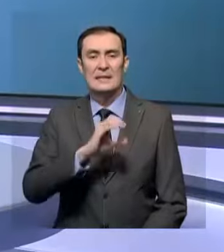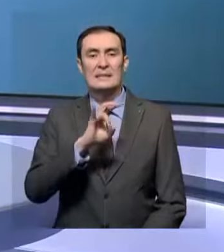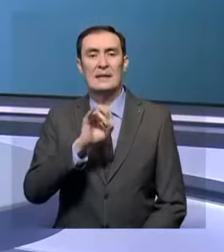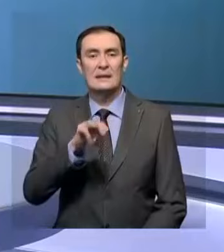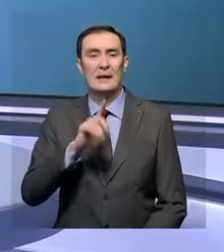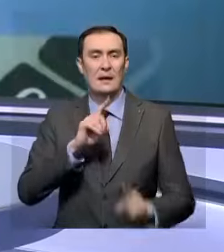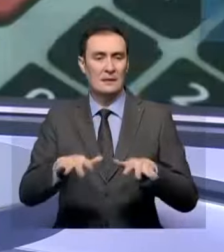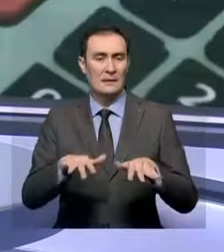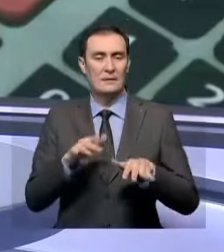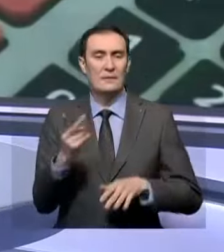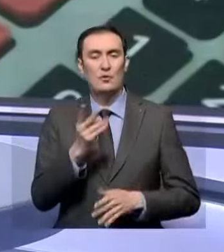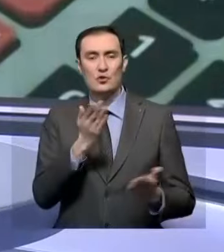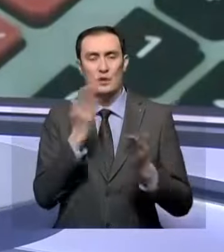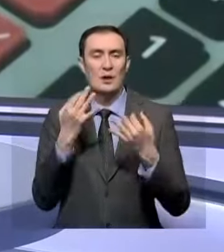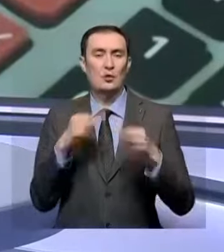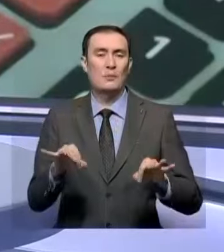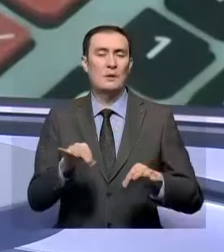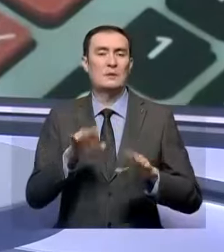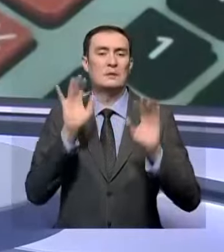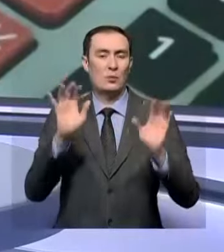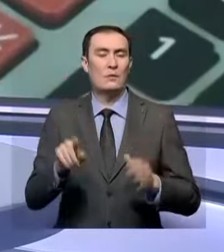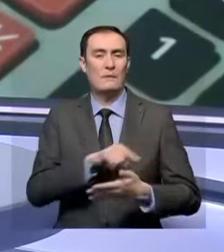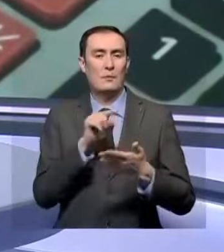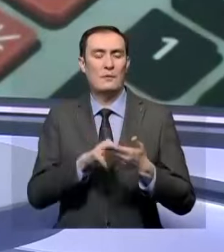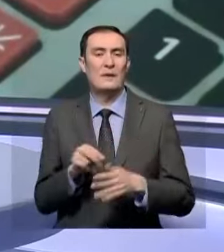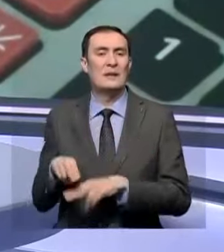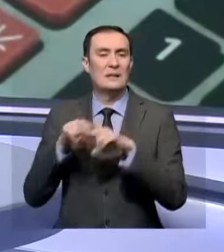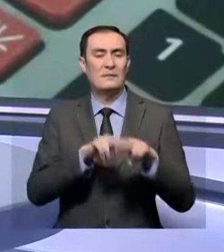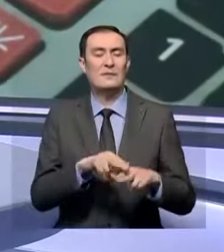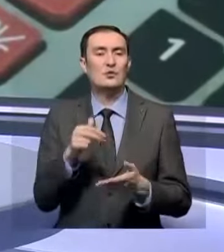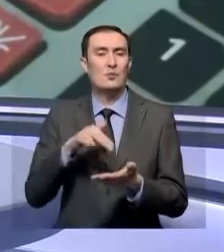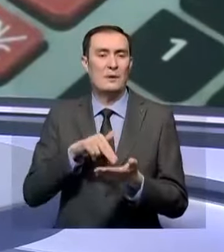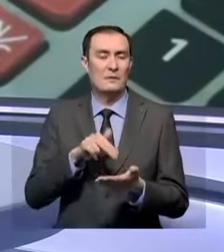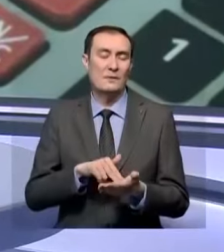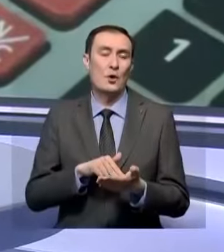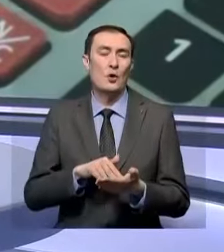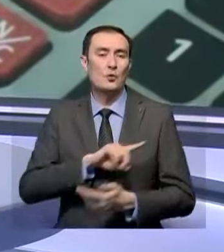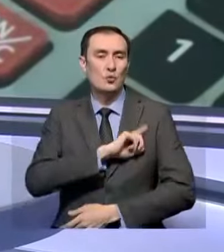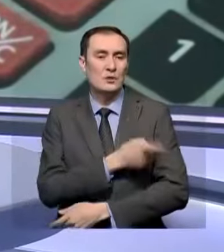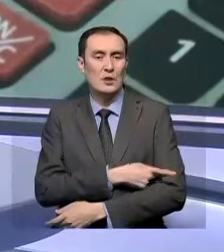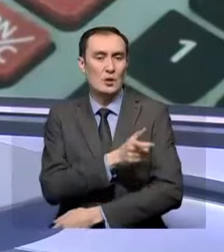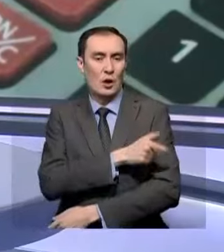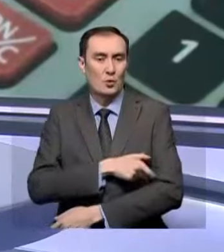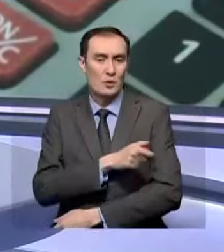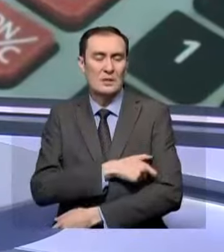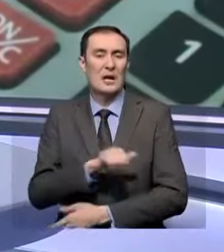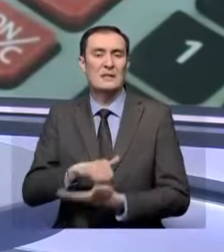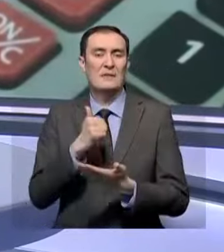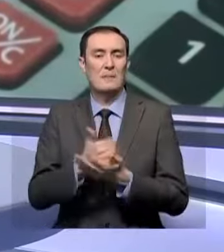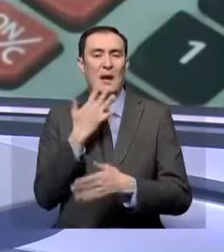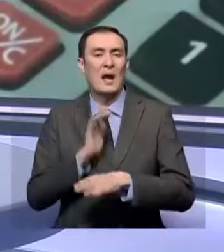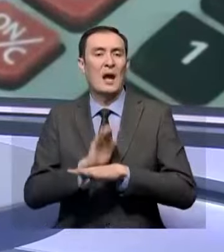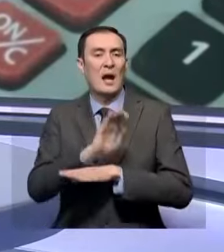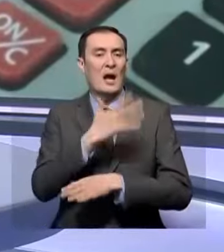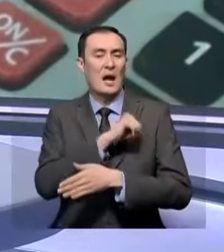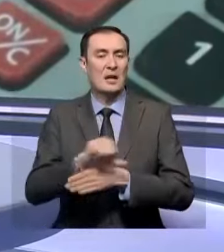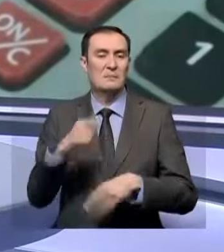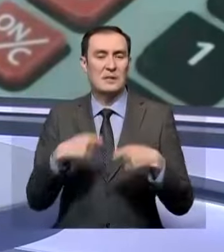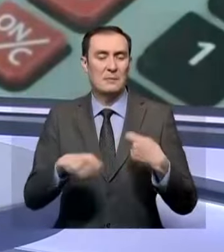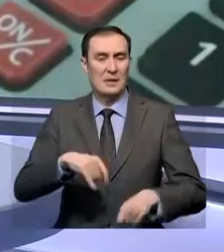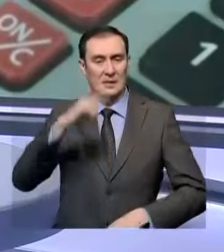Сенат в 2 чтениях одобрил закон по вопросам трансфертного ценообразования. Он усилит контроль за основными экспортными